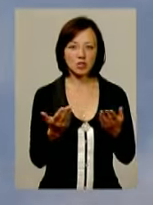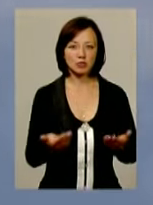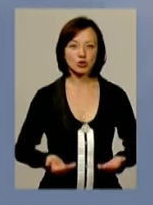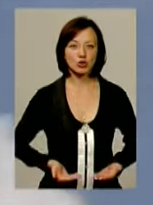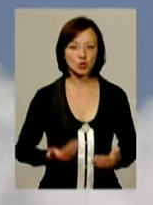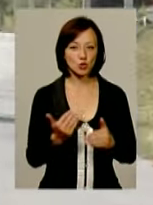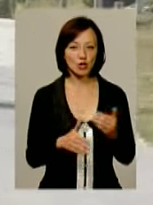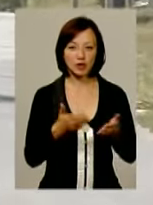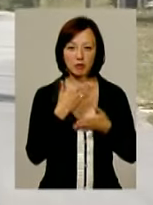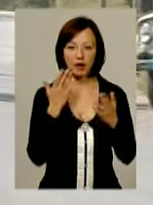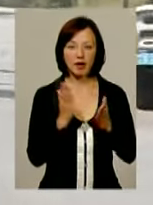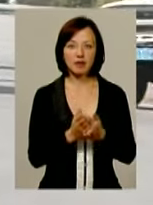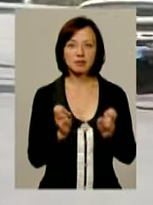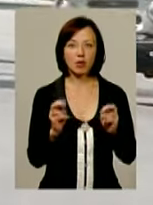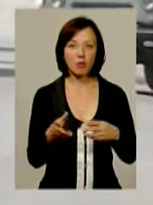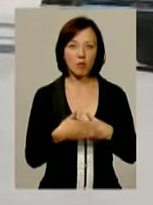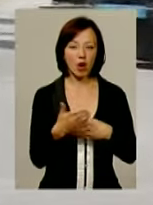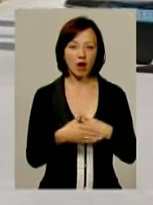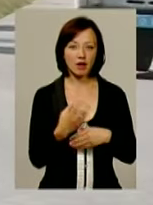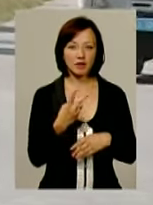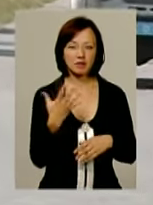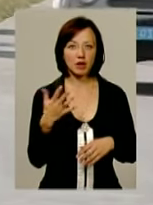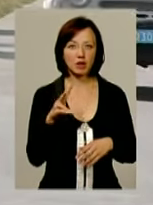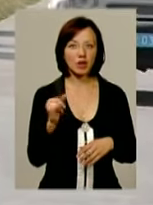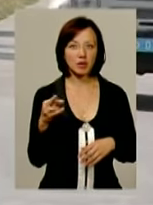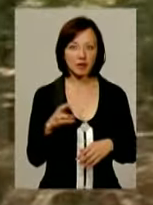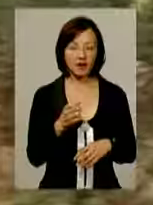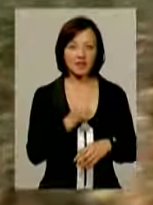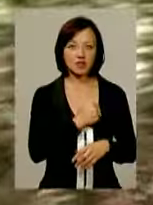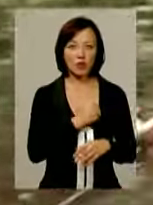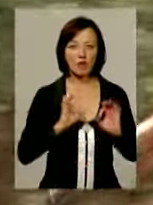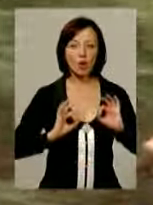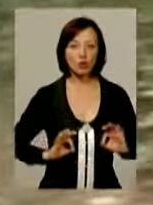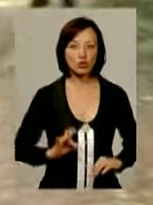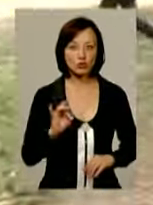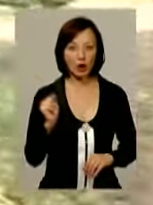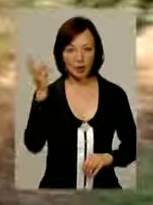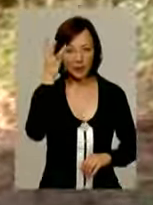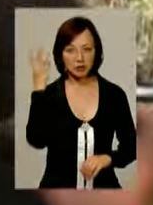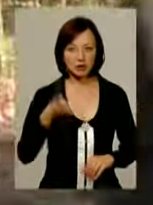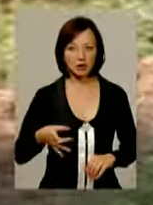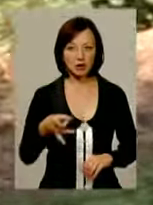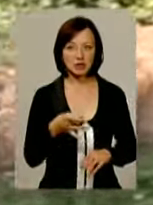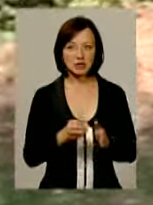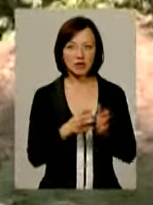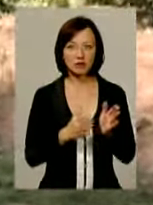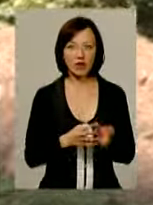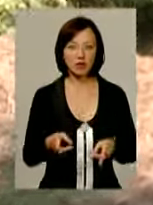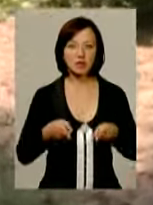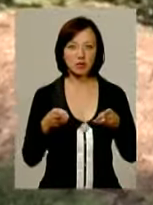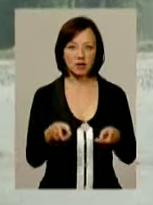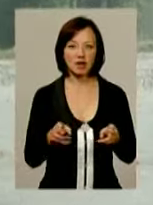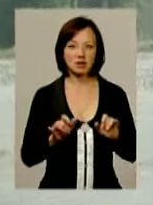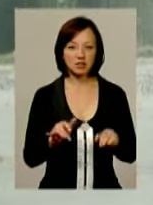уже немає, та є загроза покарання. Того ж 25 липня військова прокуратура Хмельницького гарнізону зареєструвала кримінальне провадження за